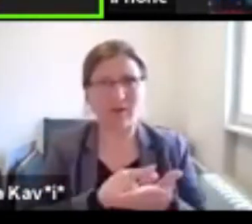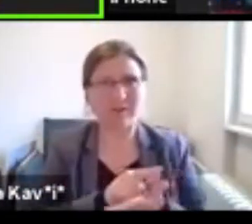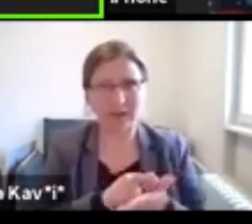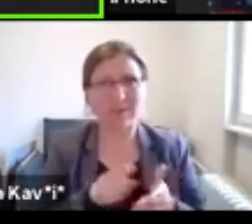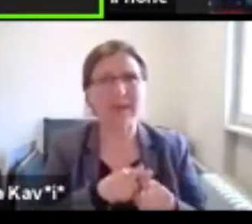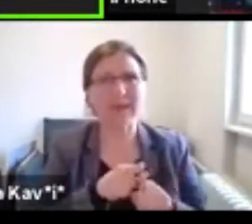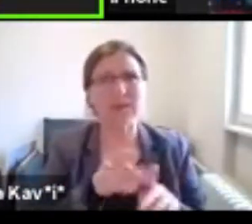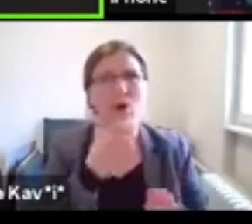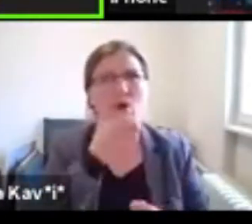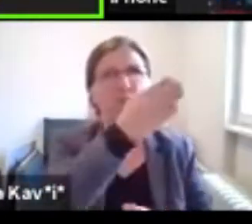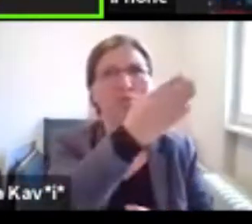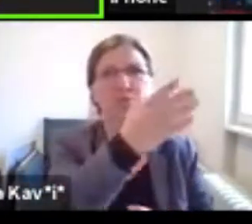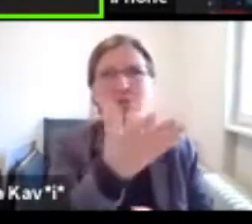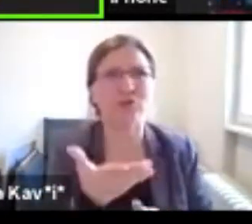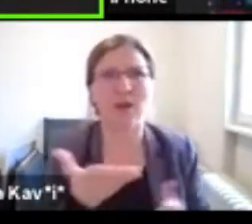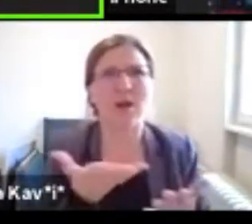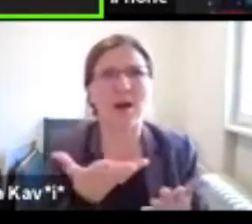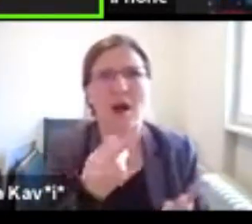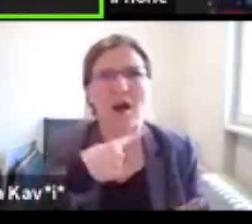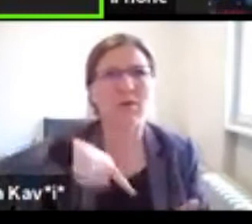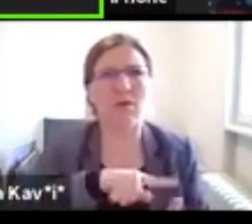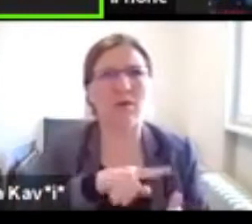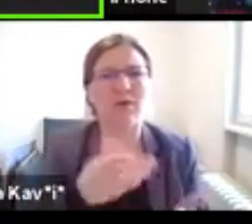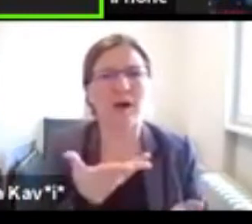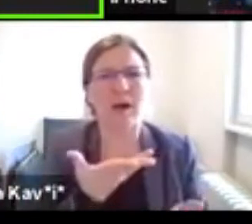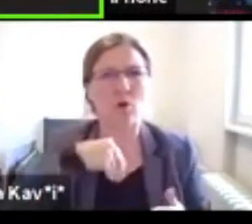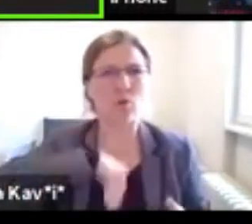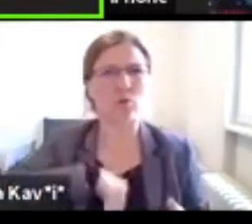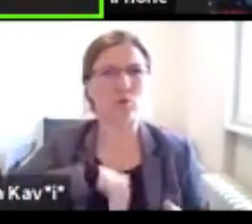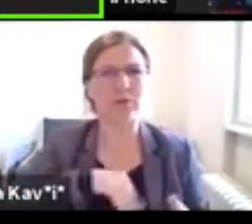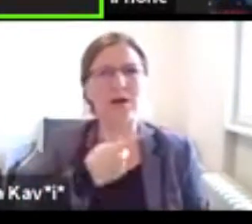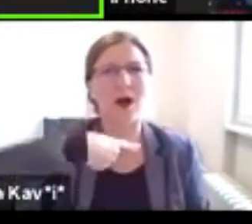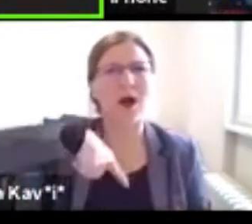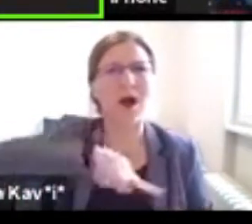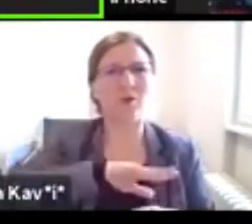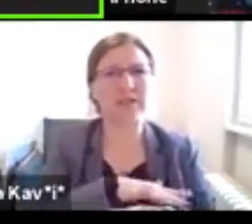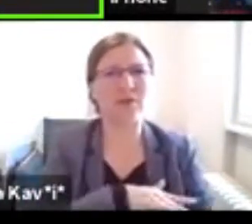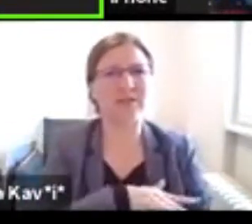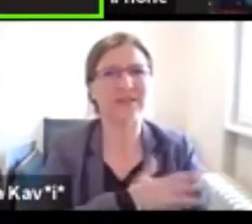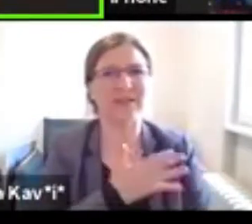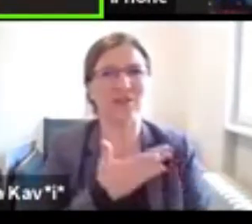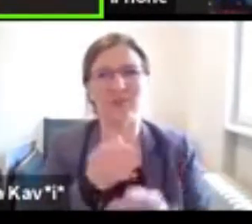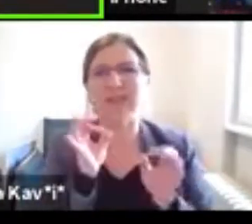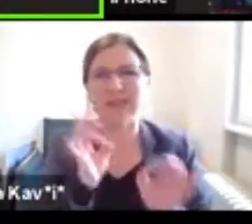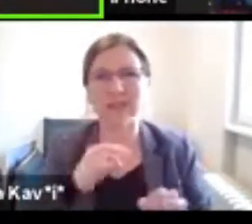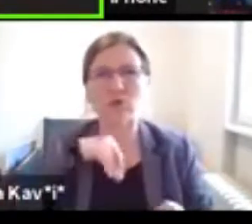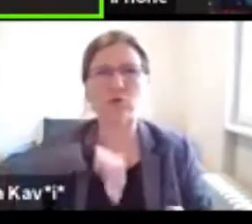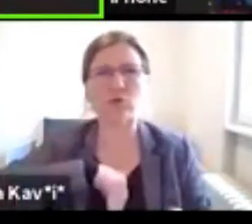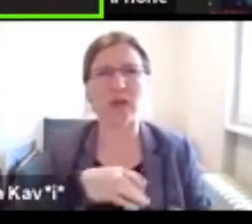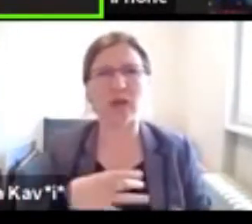čekati, ne znamo, po pitanju i onog duhovnog života koji vjerojatno trpi sa